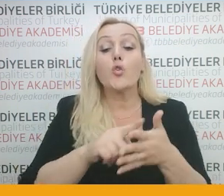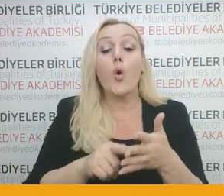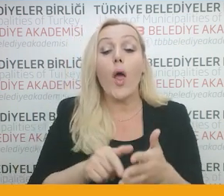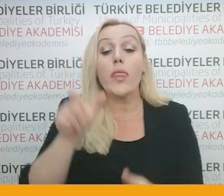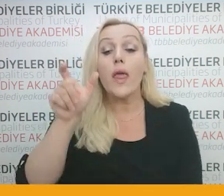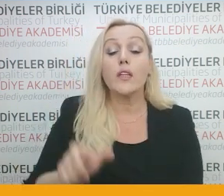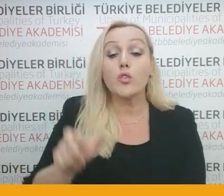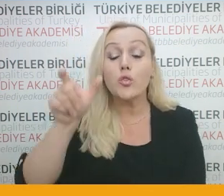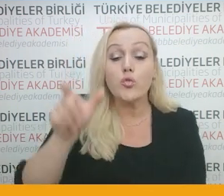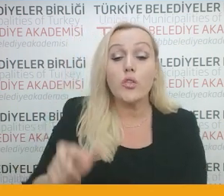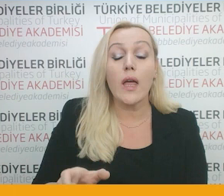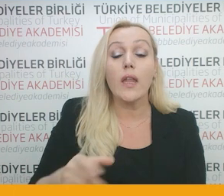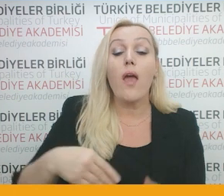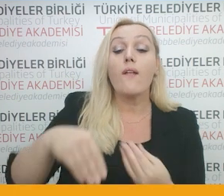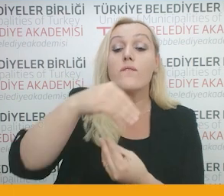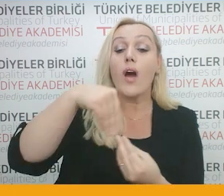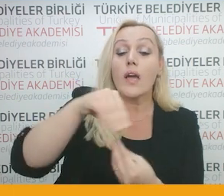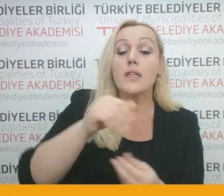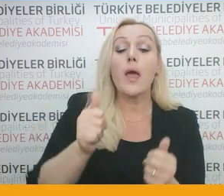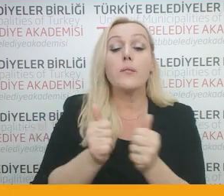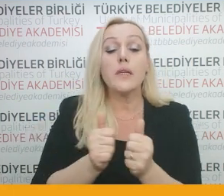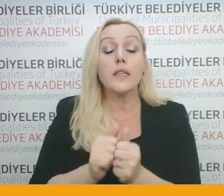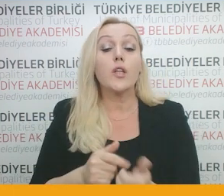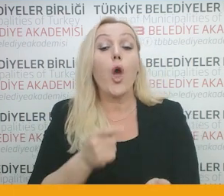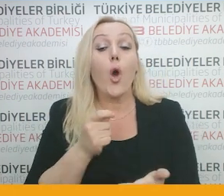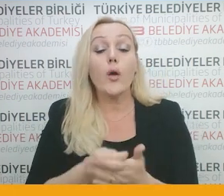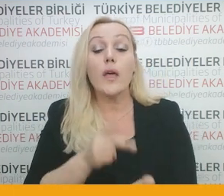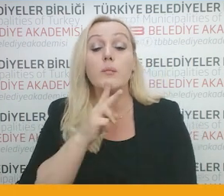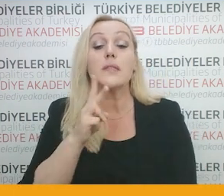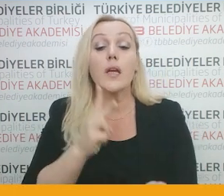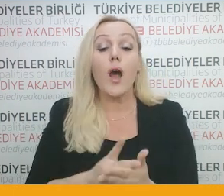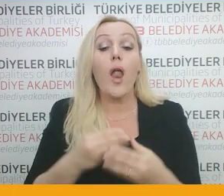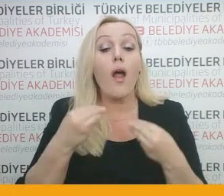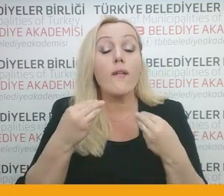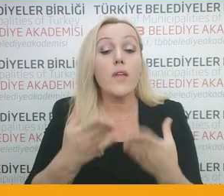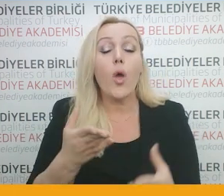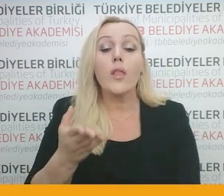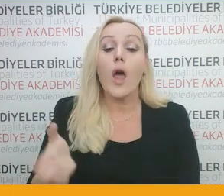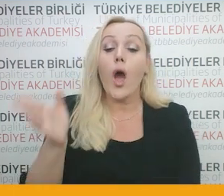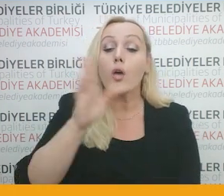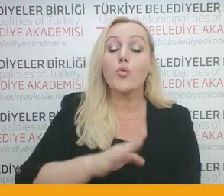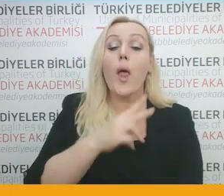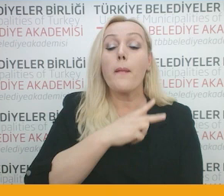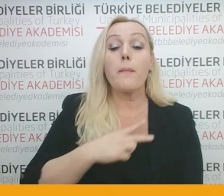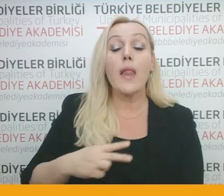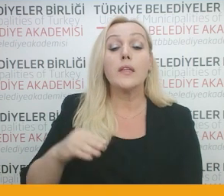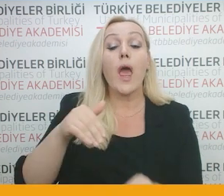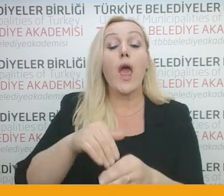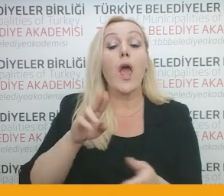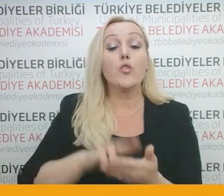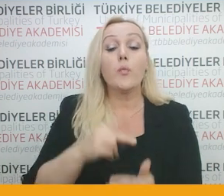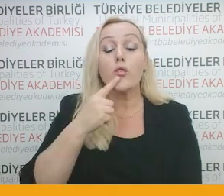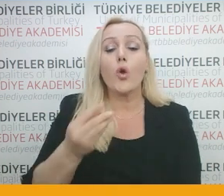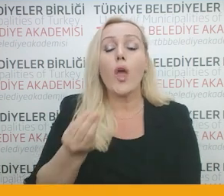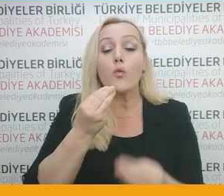müştereken ve müteselsilen faizle birlikte ödettirilmesine karar veriyor. Daha sonra belediye encümeni savunma yapıyor. Diyor ki,